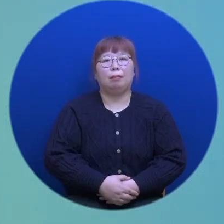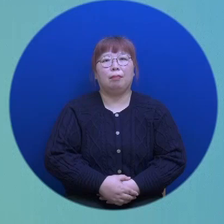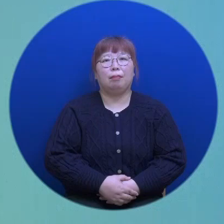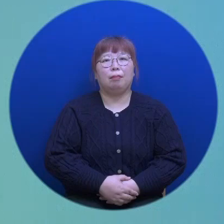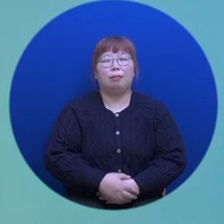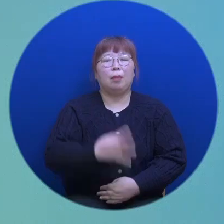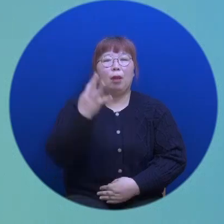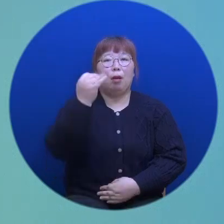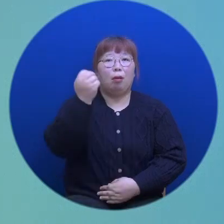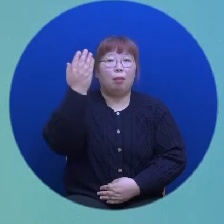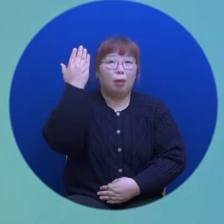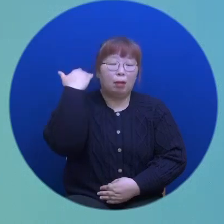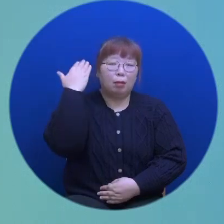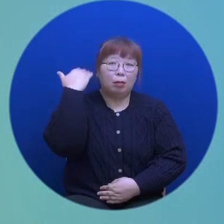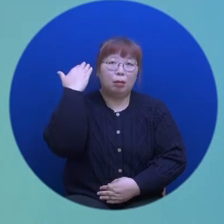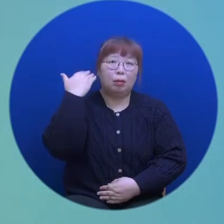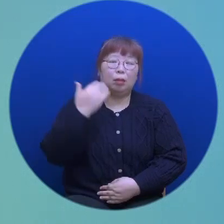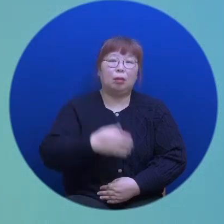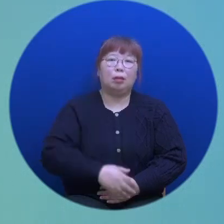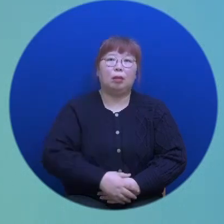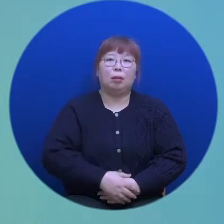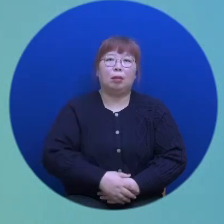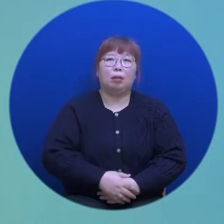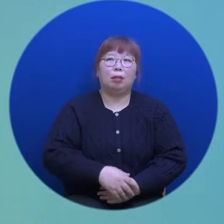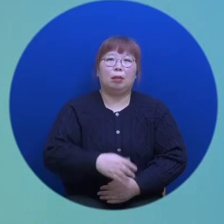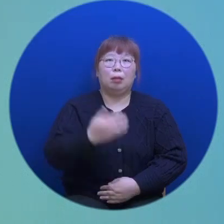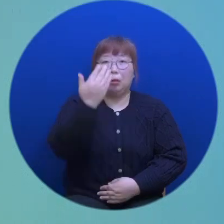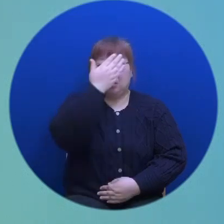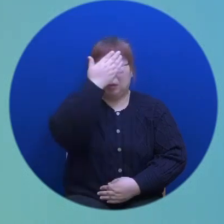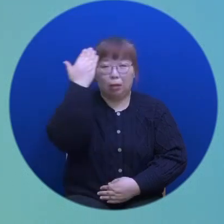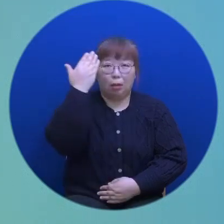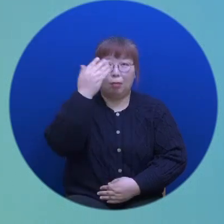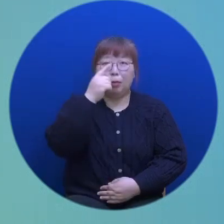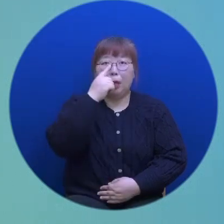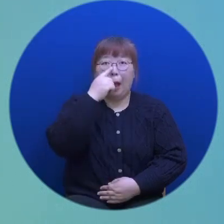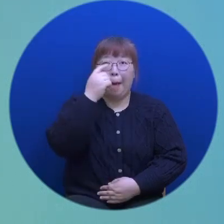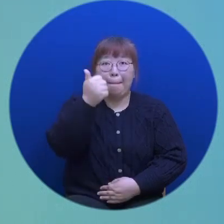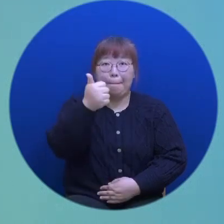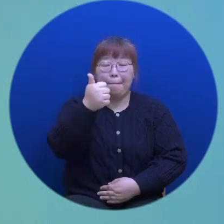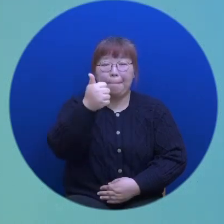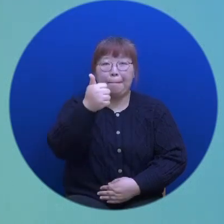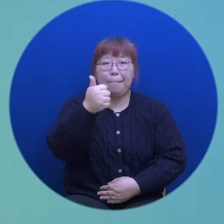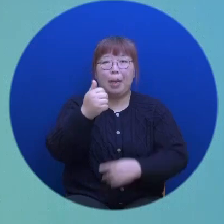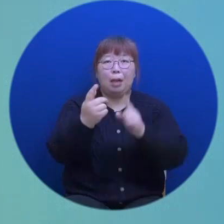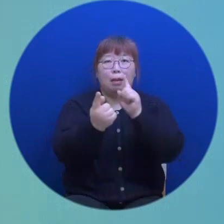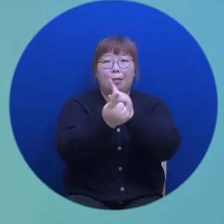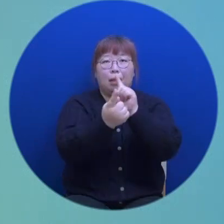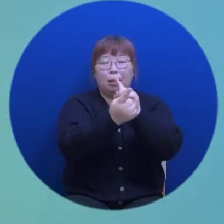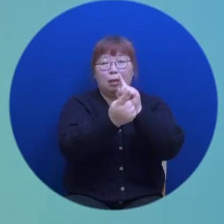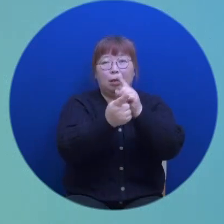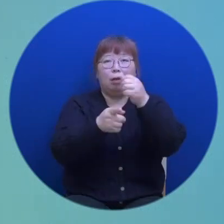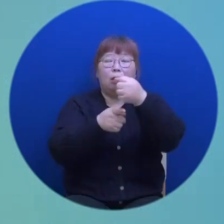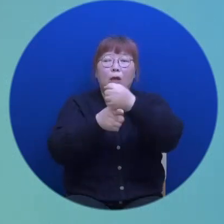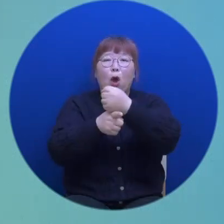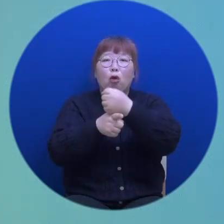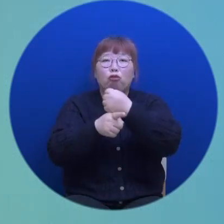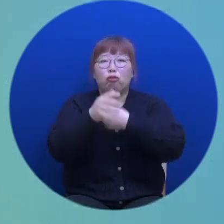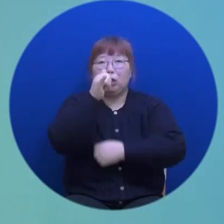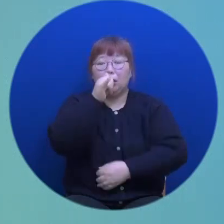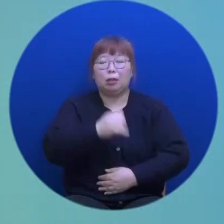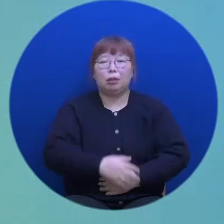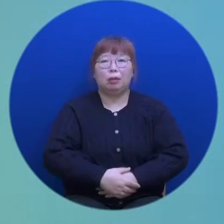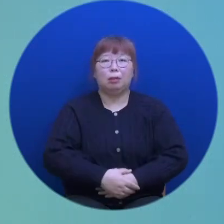얼마 전에 한 젊은 아빠들을 대상으로 연구조사가